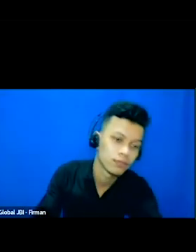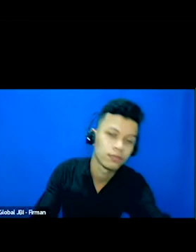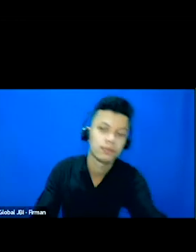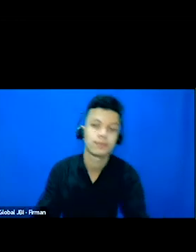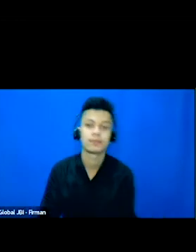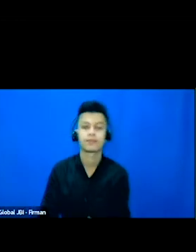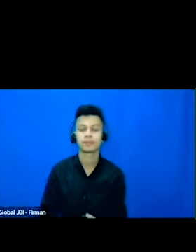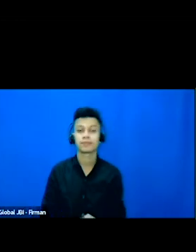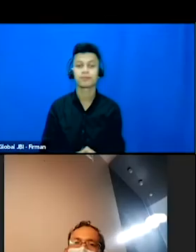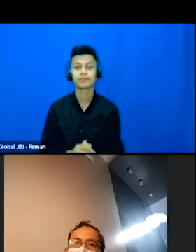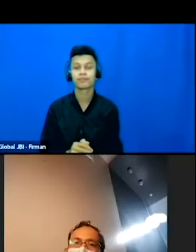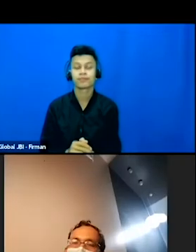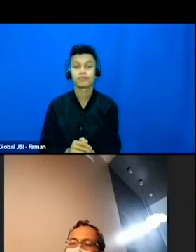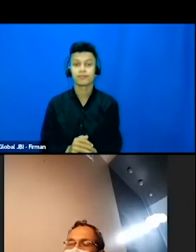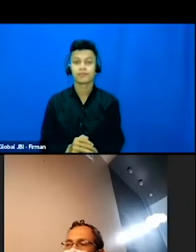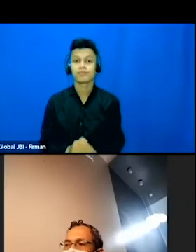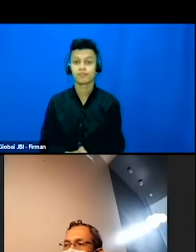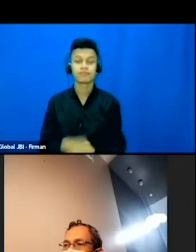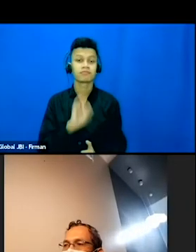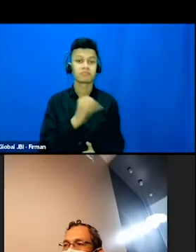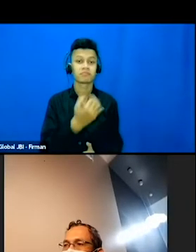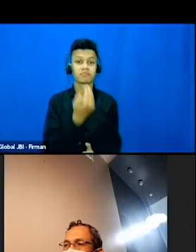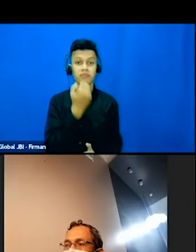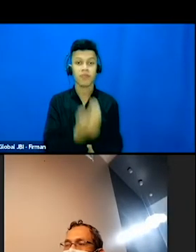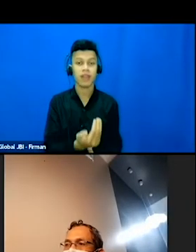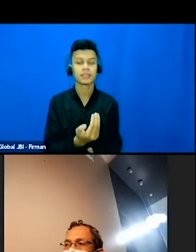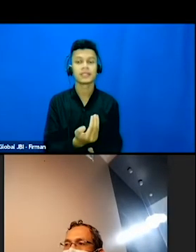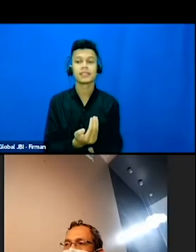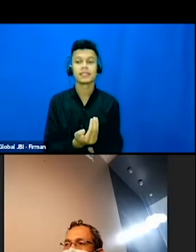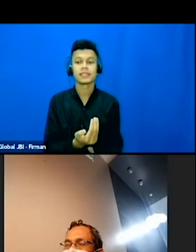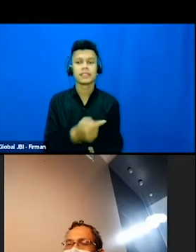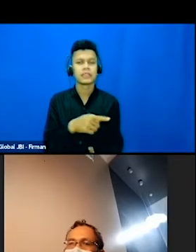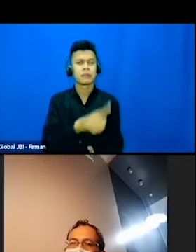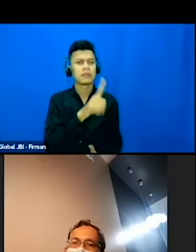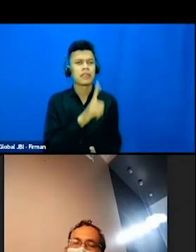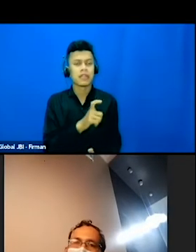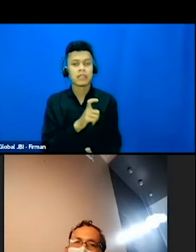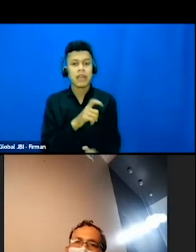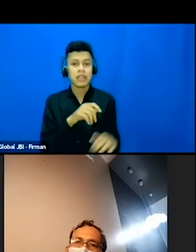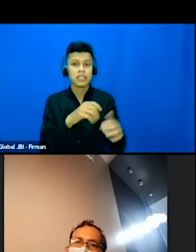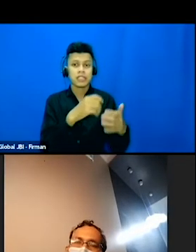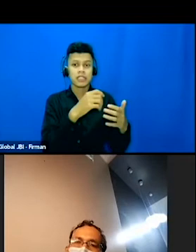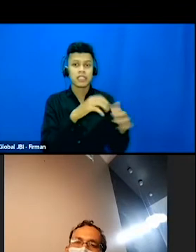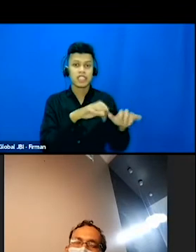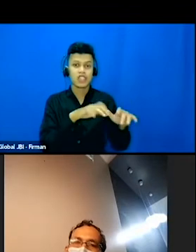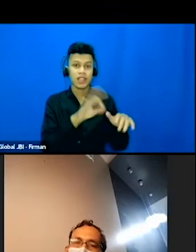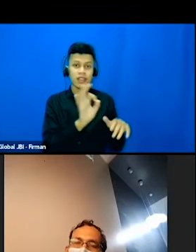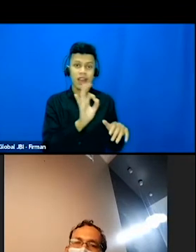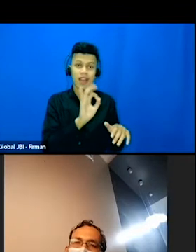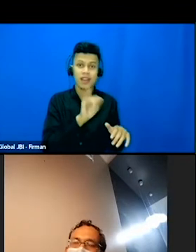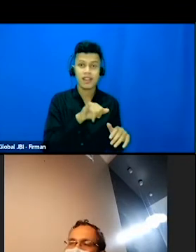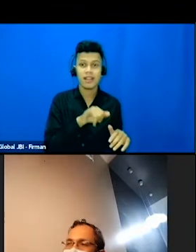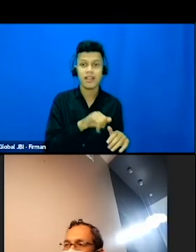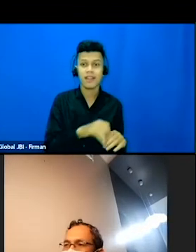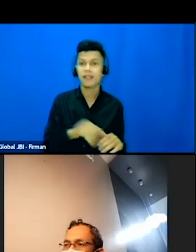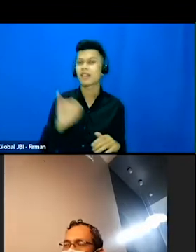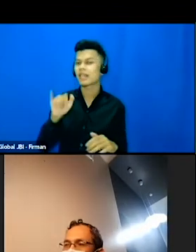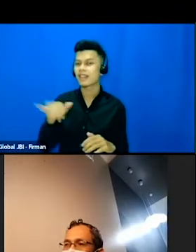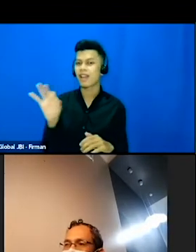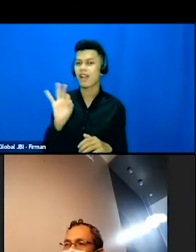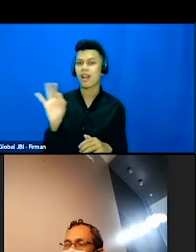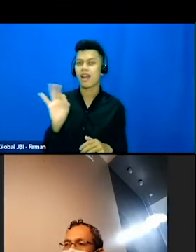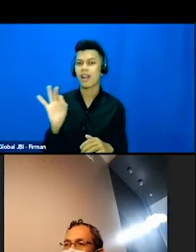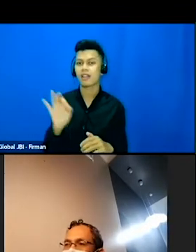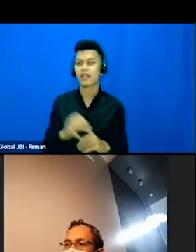ya Baik terima kasih atas pertanyaannya enggak ada dicat ya Mbak Prilly yakni ada ibu